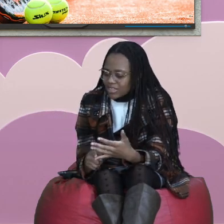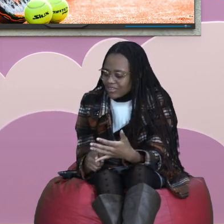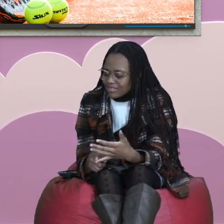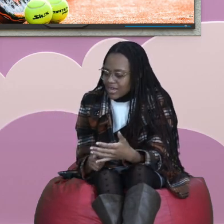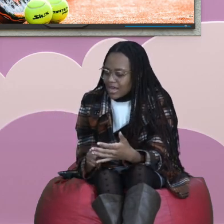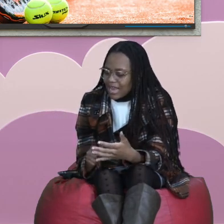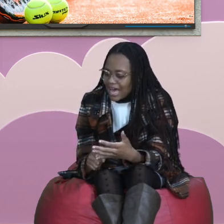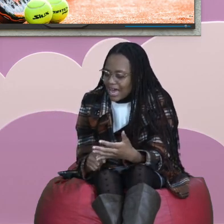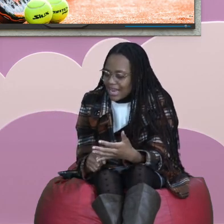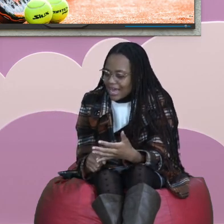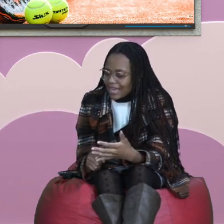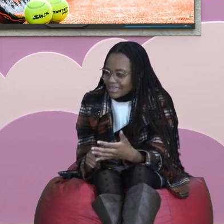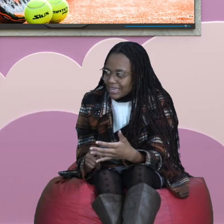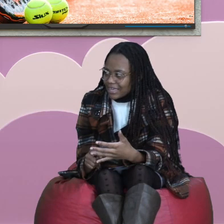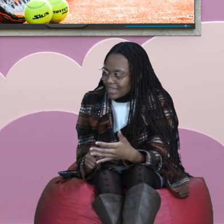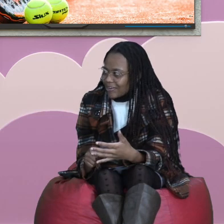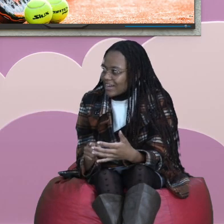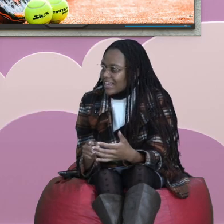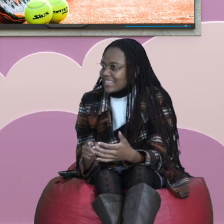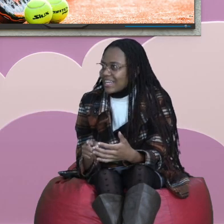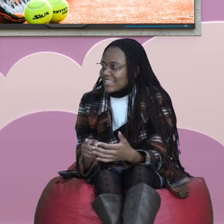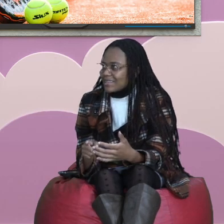Paul nie, dit was la ting